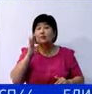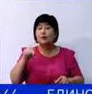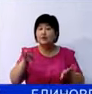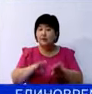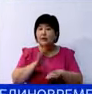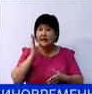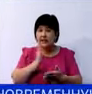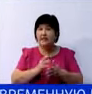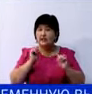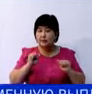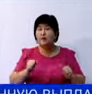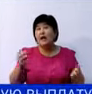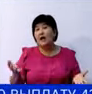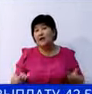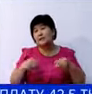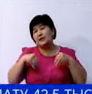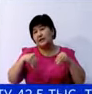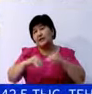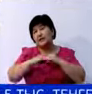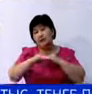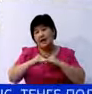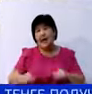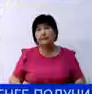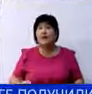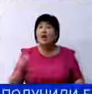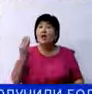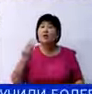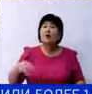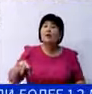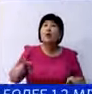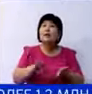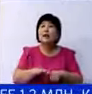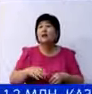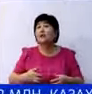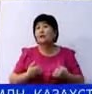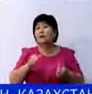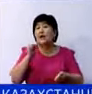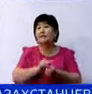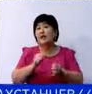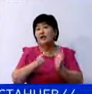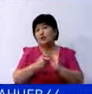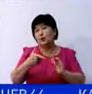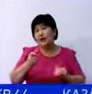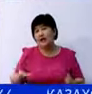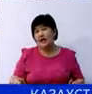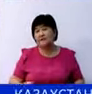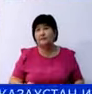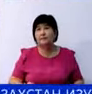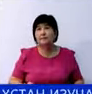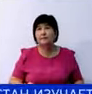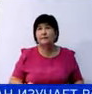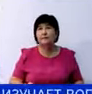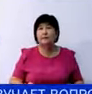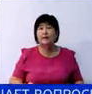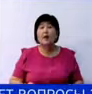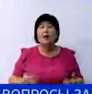есть возможность спасти засеянной поля и риском районе также под угрозой высыхания 700 гектаров он близко нас там